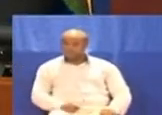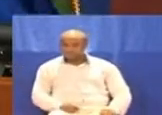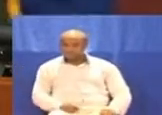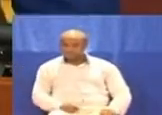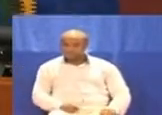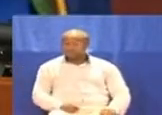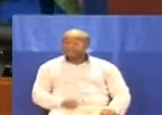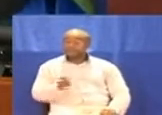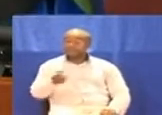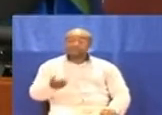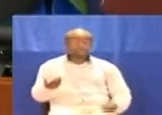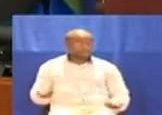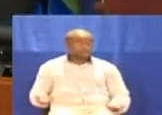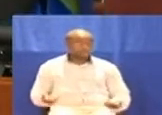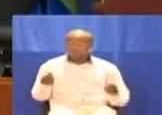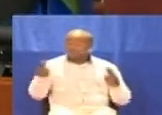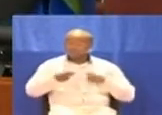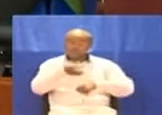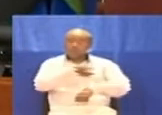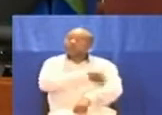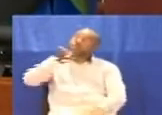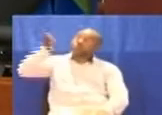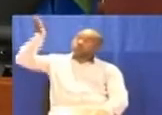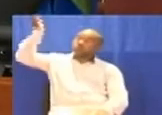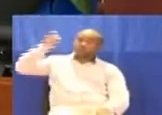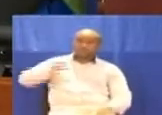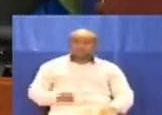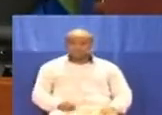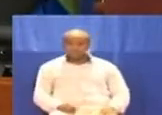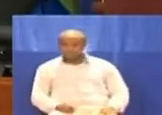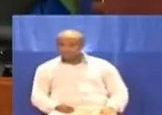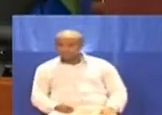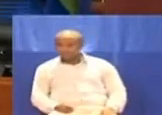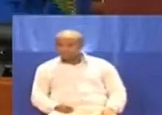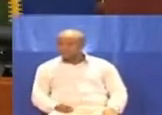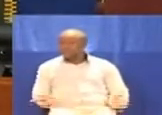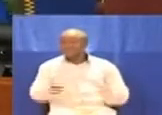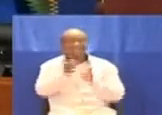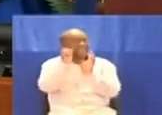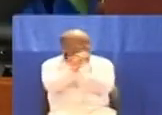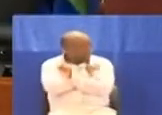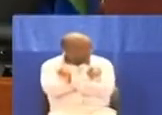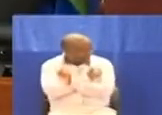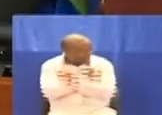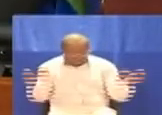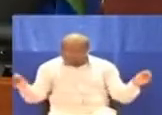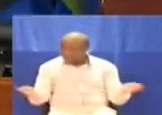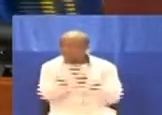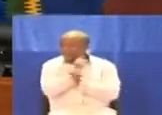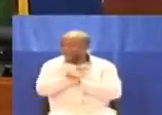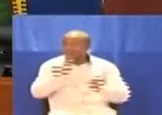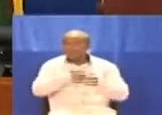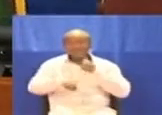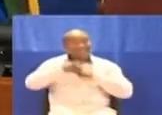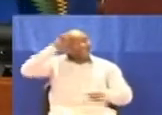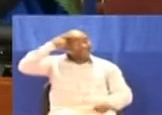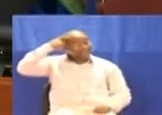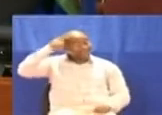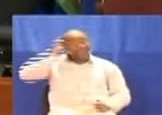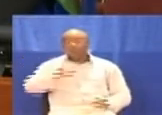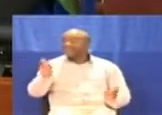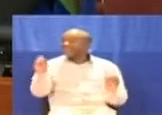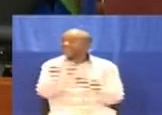Ni nguvu ya Mungu. Huwezi ukapi, yani haiwezekani katika akili ya kawaida ya